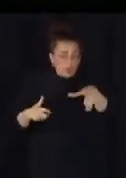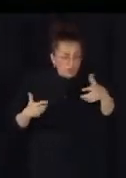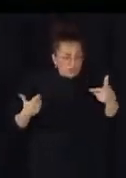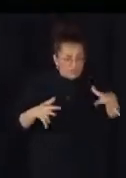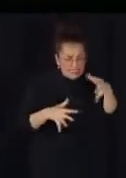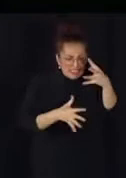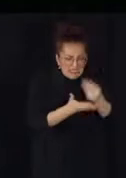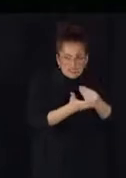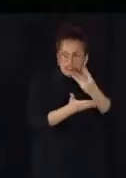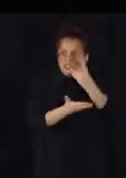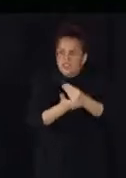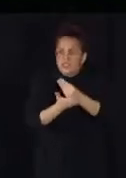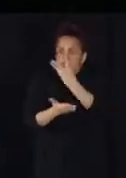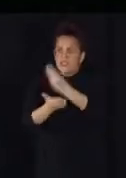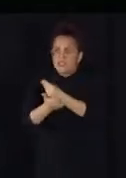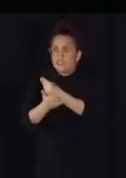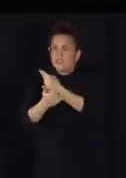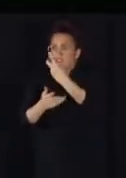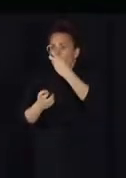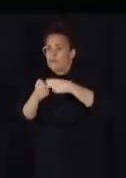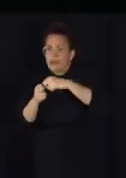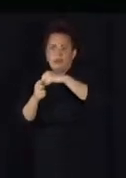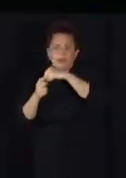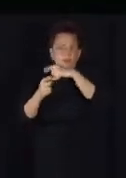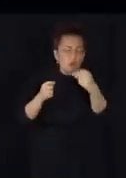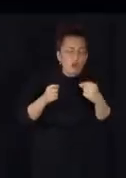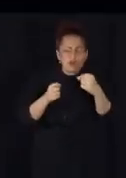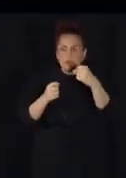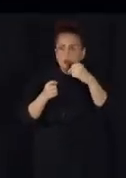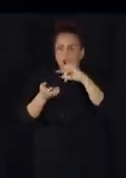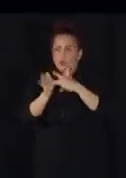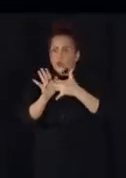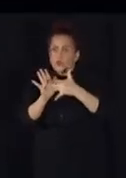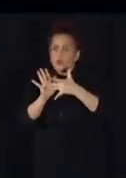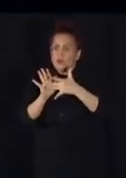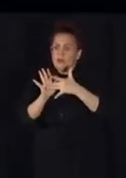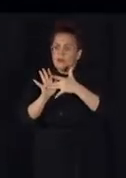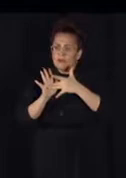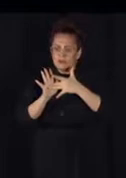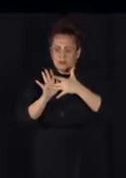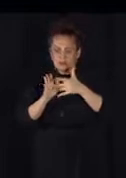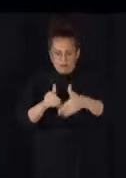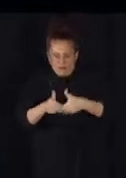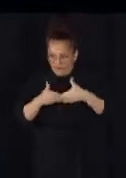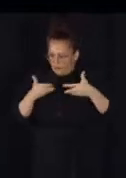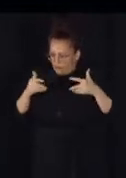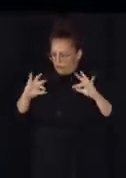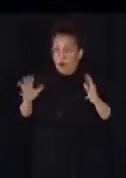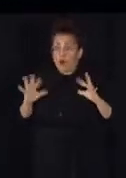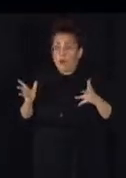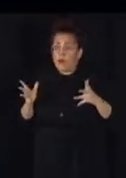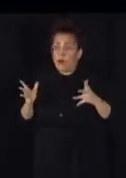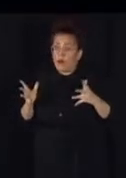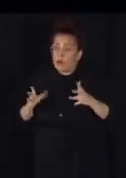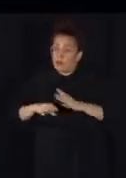fossiles cesseront de suivre notre rythme endiablé. Et alors, il sera trop tard pour réaliser que nous